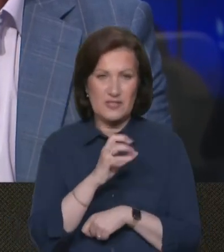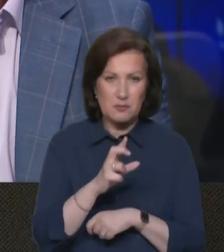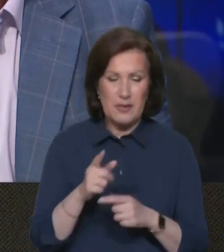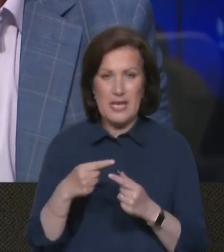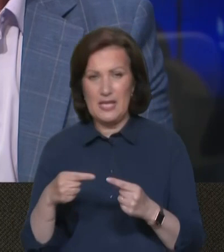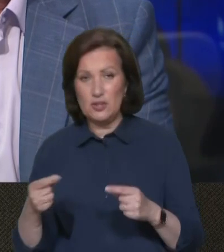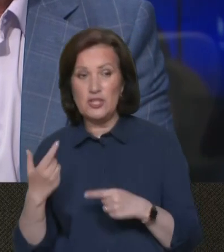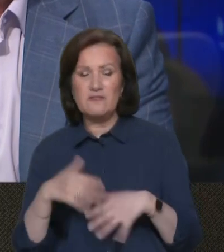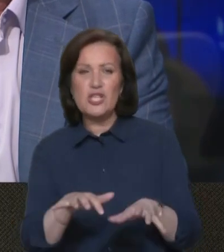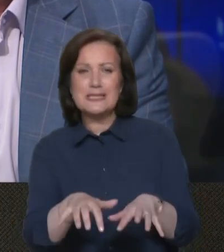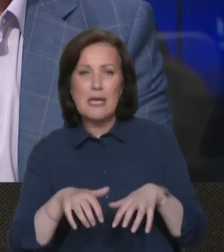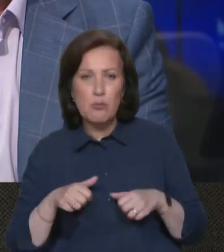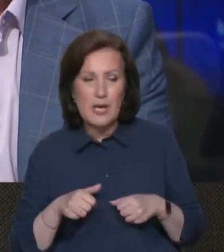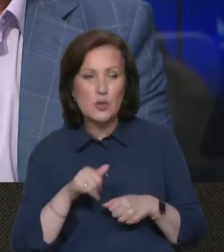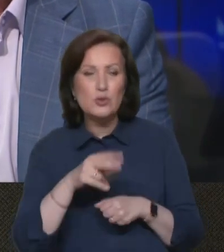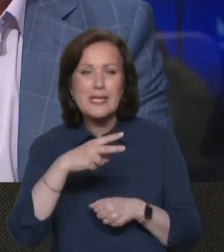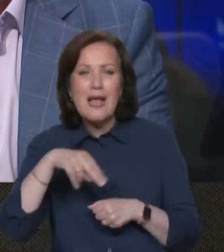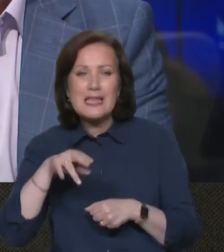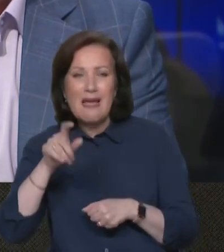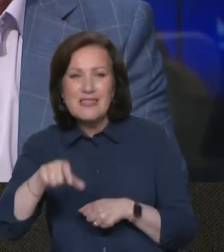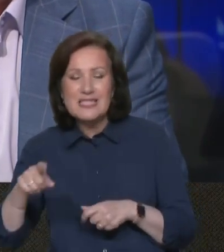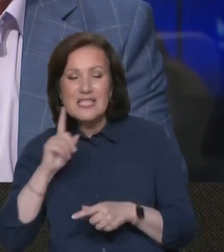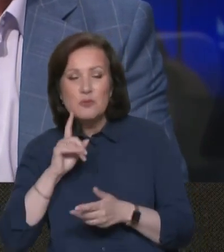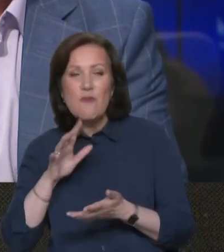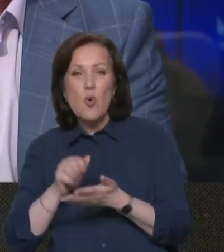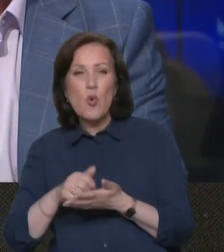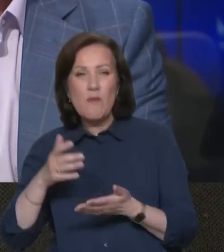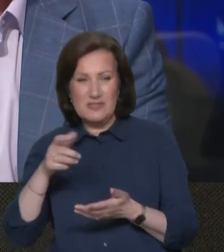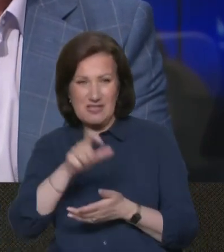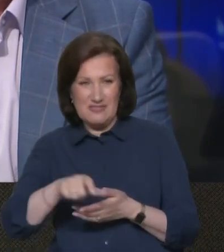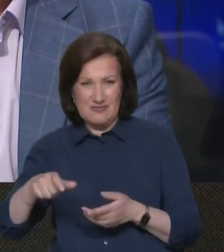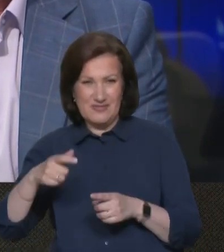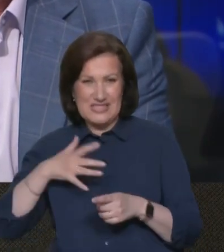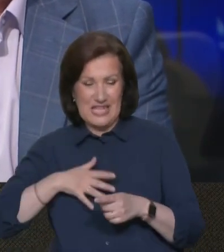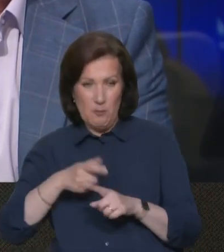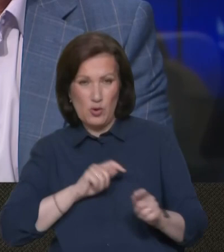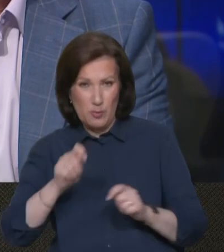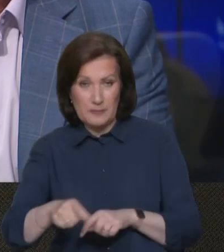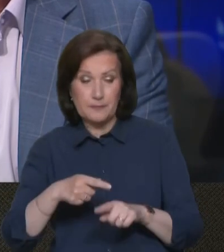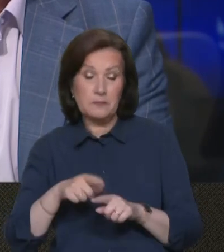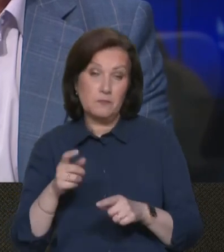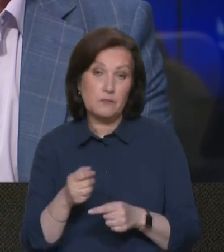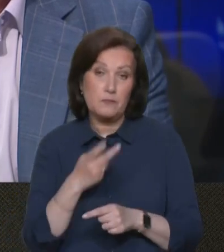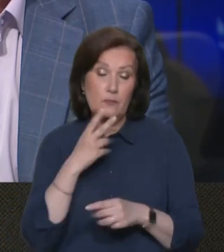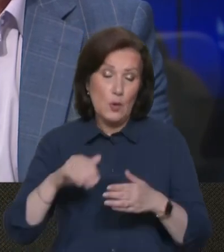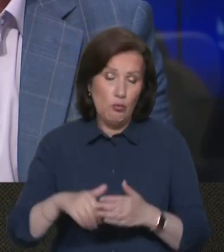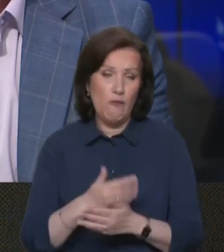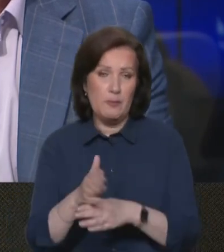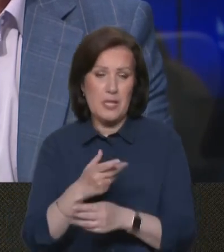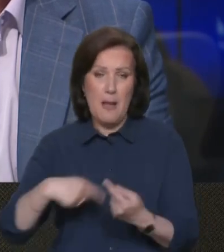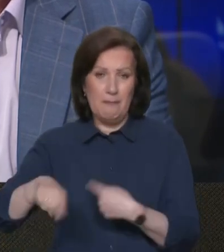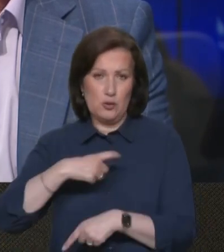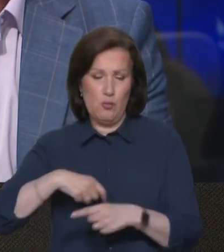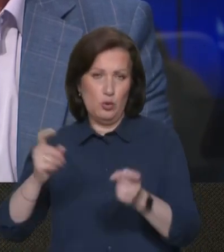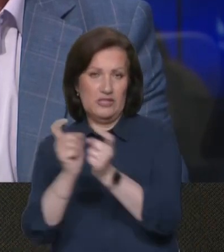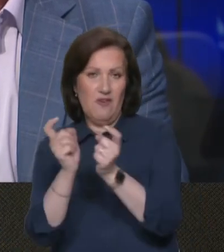інших, і вже забирають у цих ЛДНР, цих та тимчасово окупованого Криму. Тож, сьогодні ми бачимо новий переділ, вони між собою